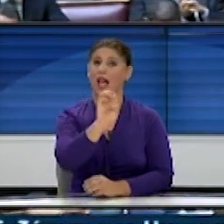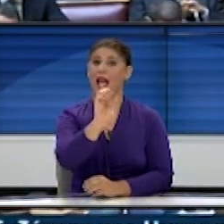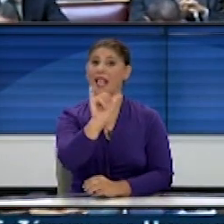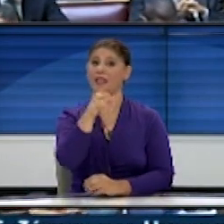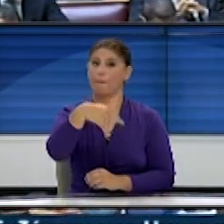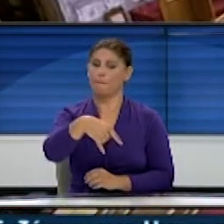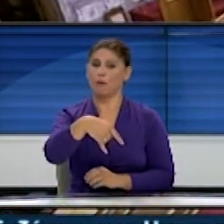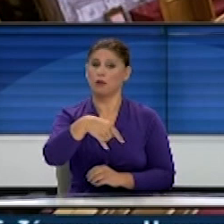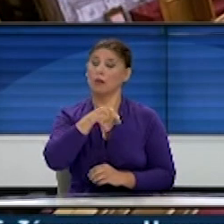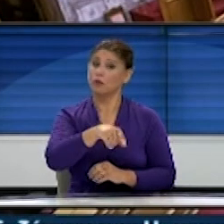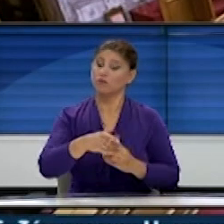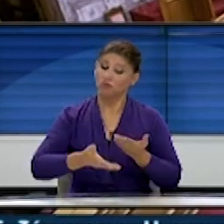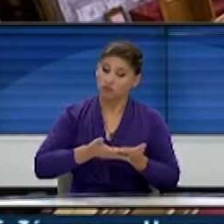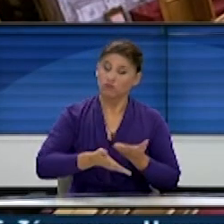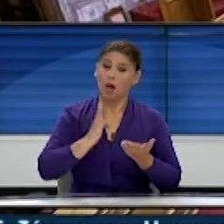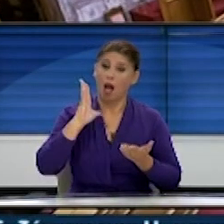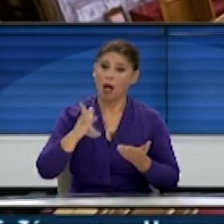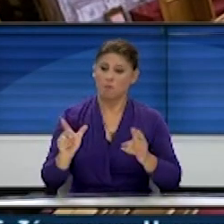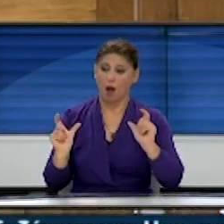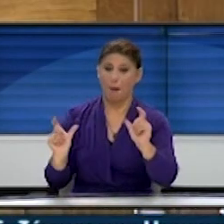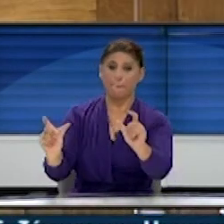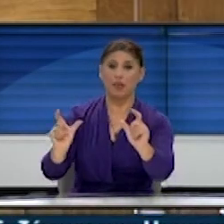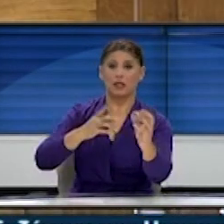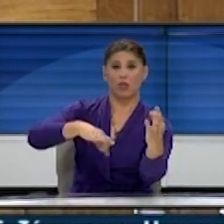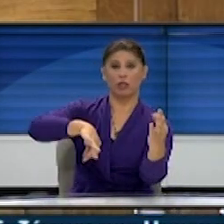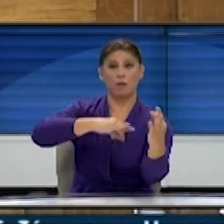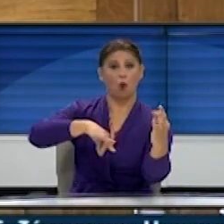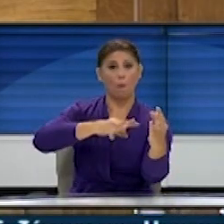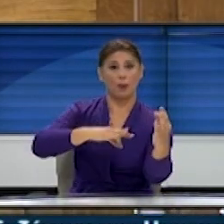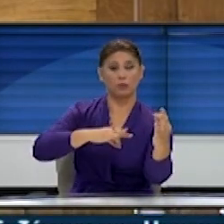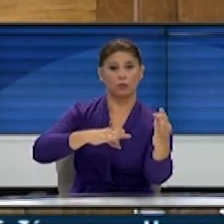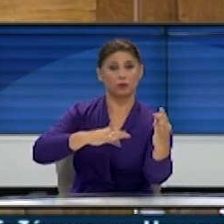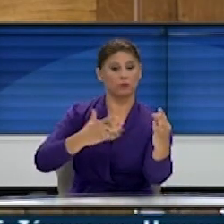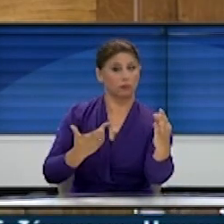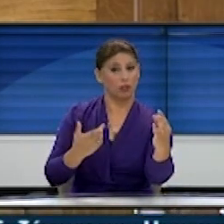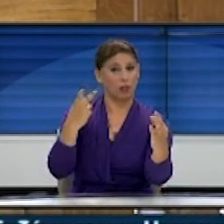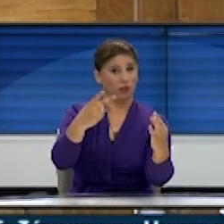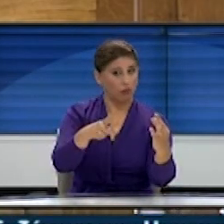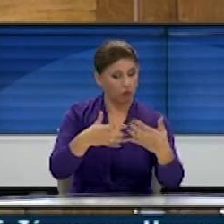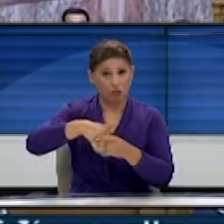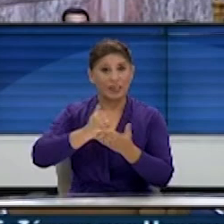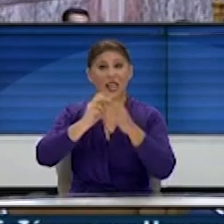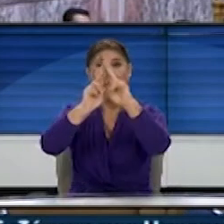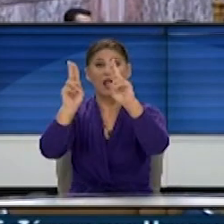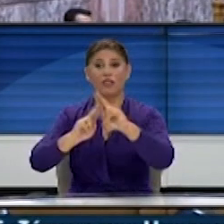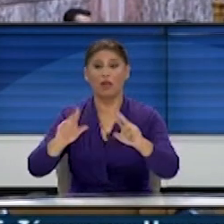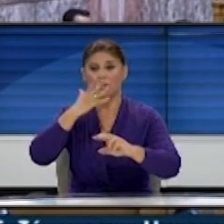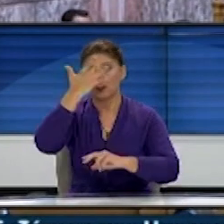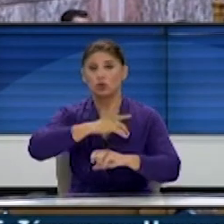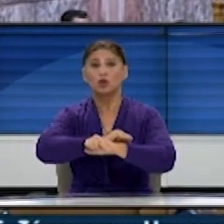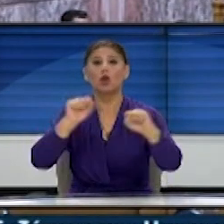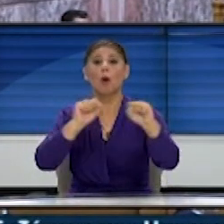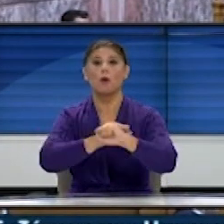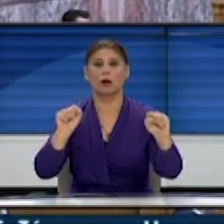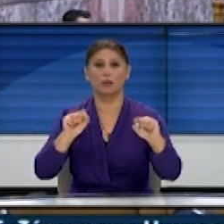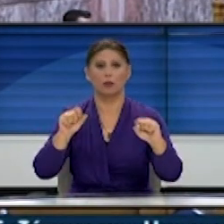το πολιτικό σύστημα και με διαφορετικό τρόπο λειτουργούσε. Άρα δεν είναι πρόβλημα για την κυβέρνηση. Το μεγάλο πρόβλημα